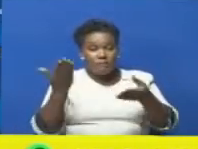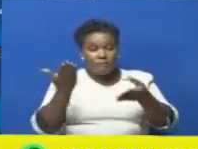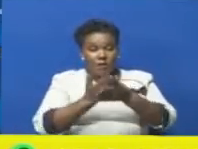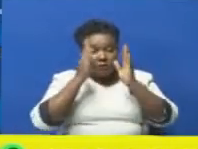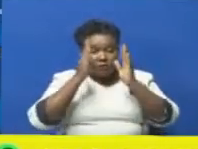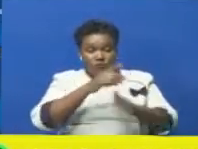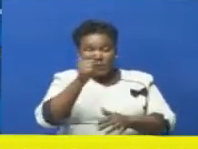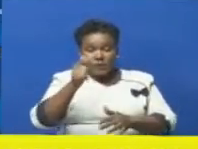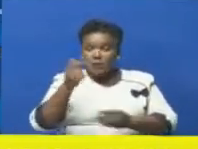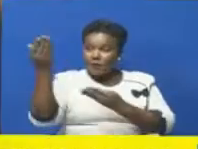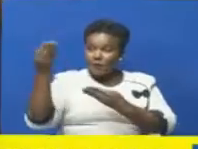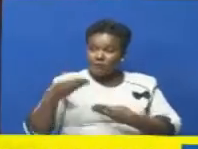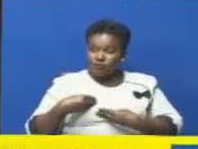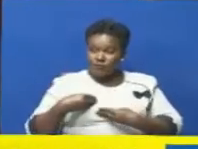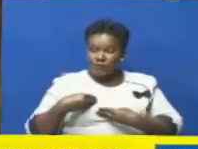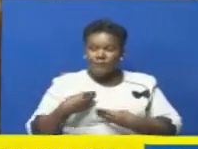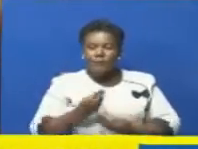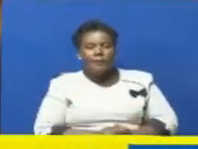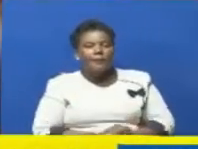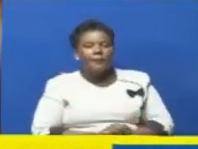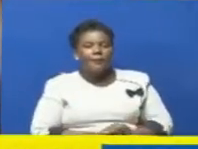BOT.